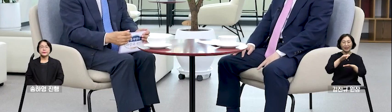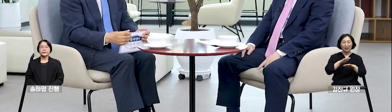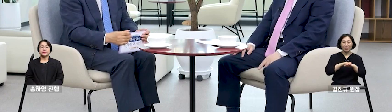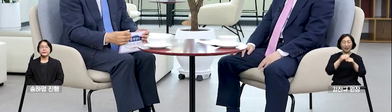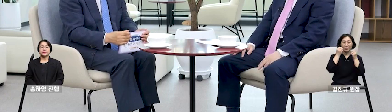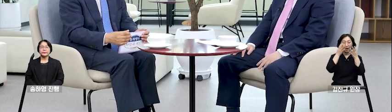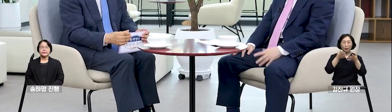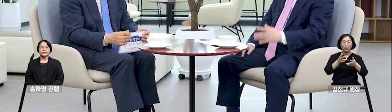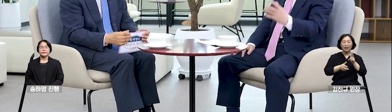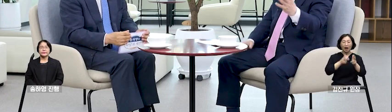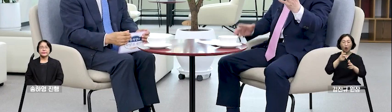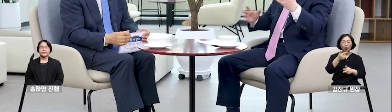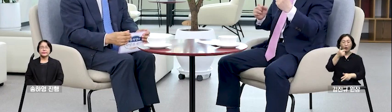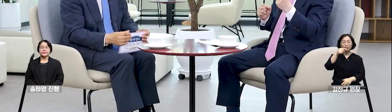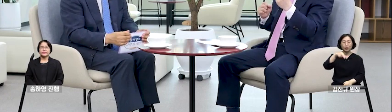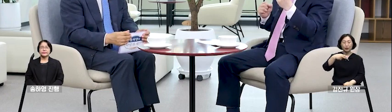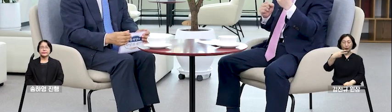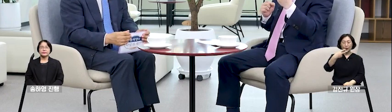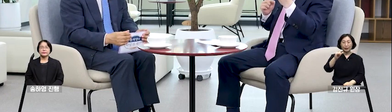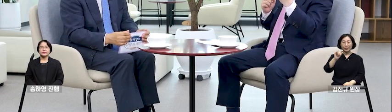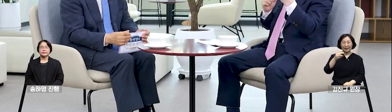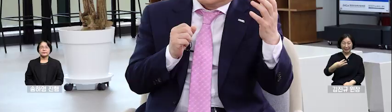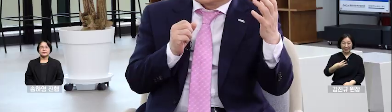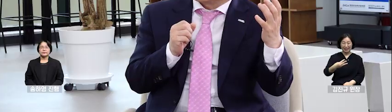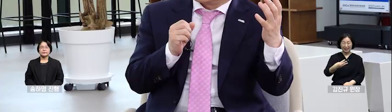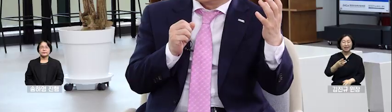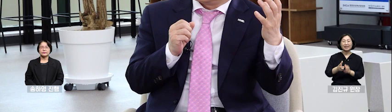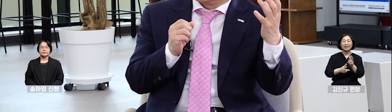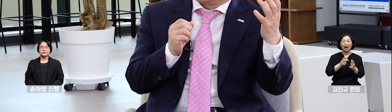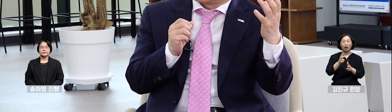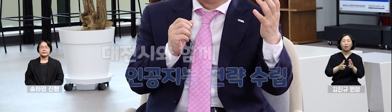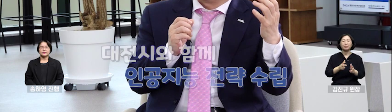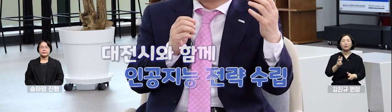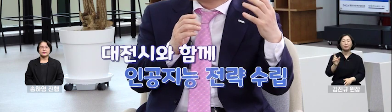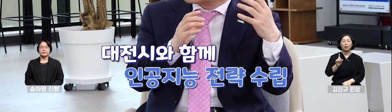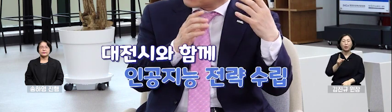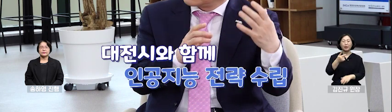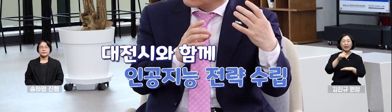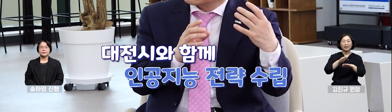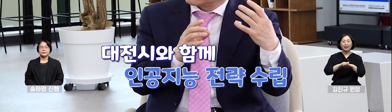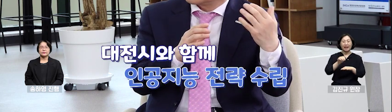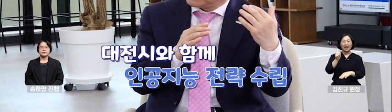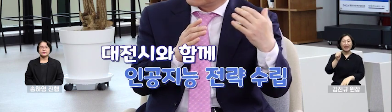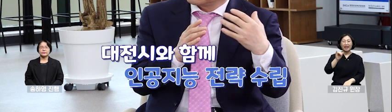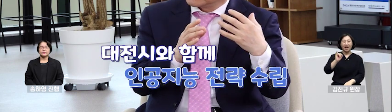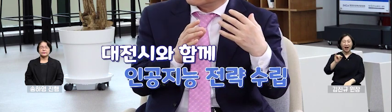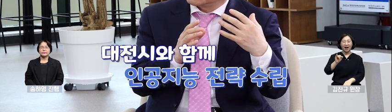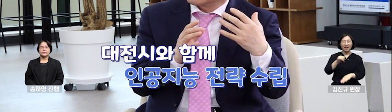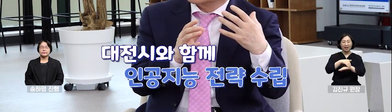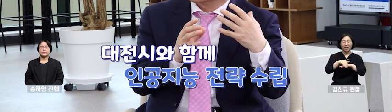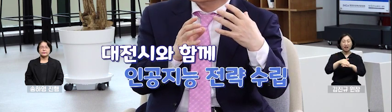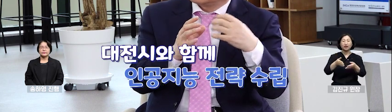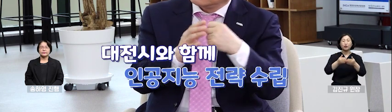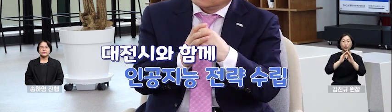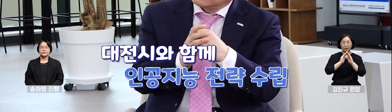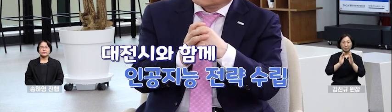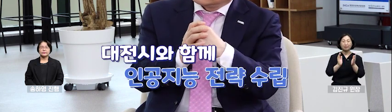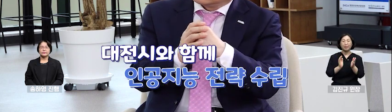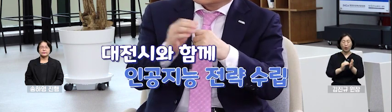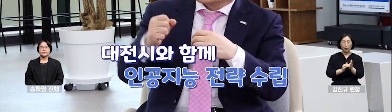전에 저희가 대전시와 같이 대전의 ai 인공지능 전략의 수립을 했구요 그래서